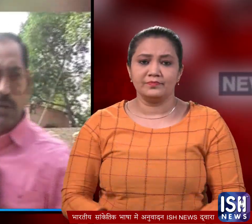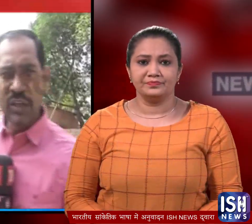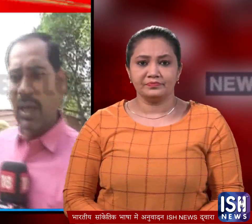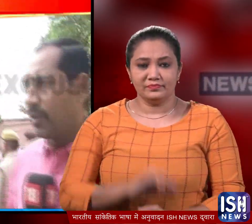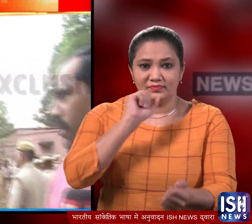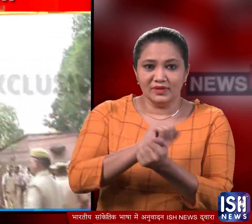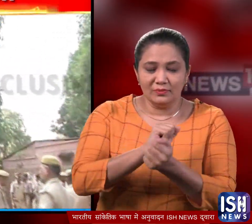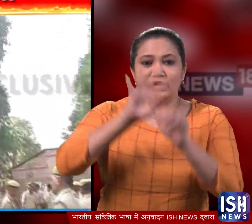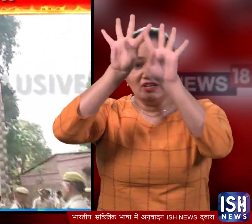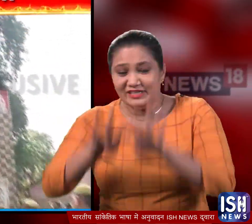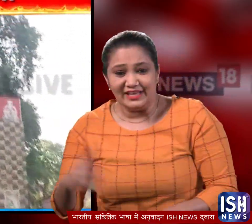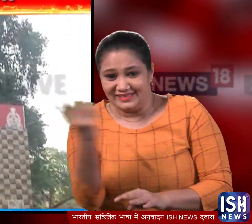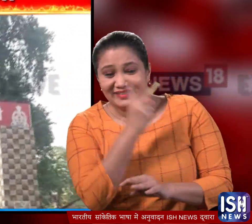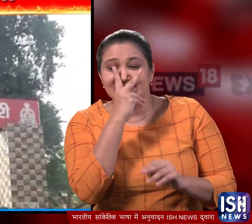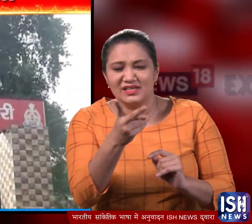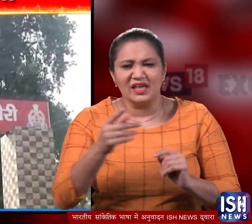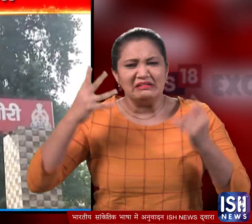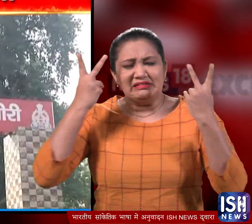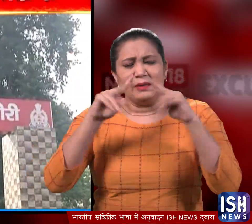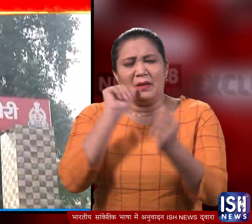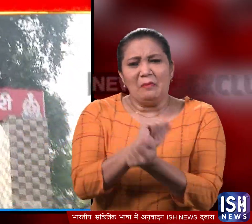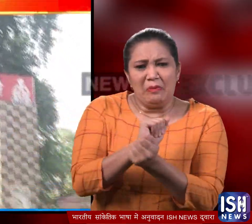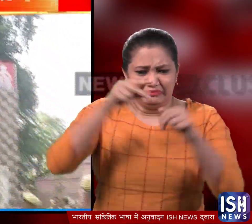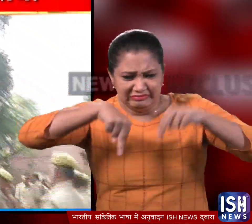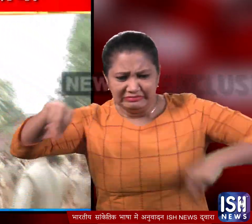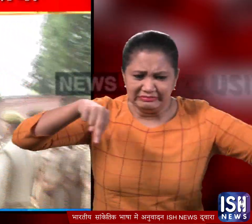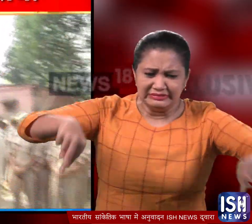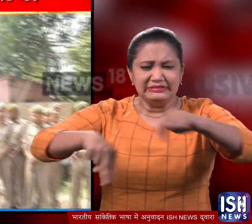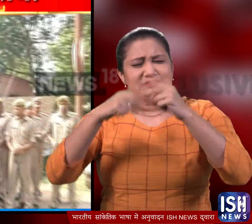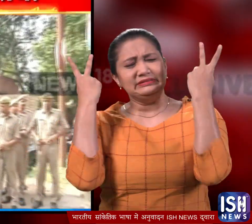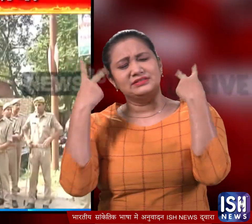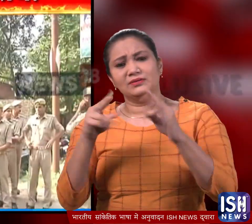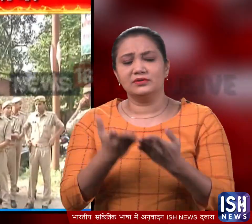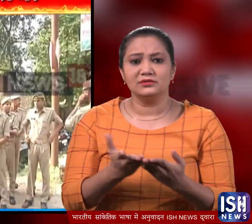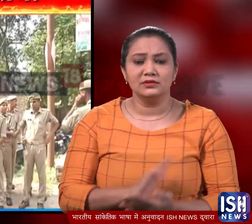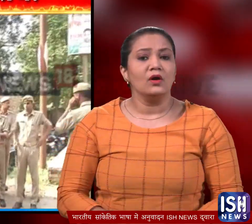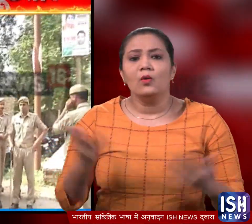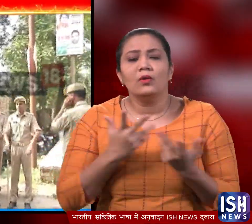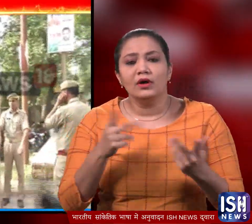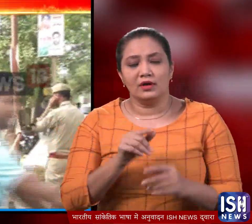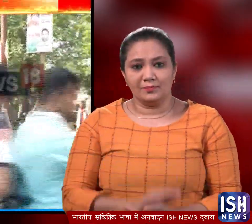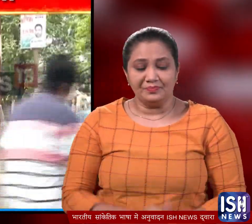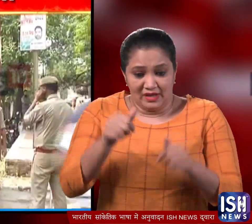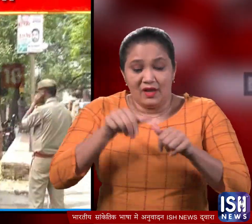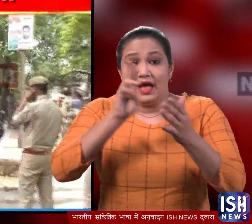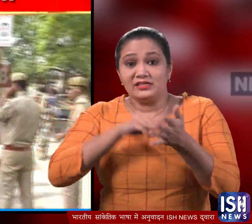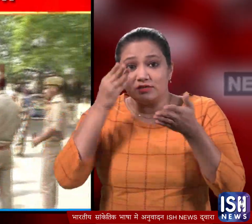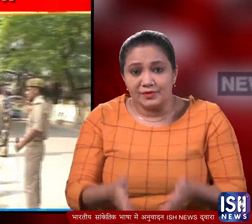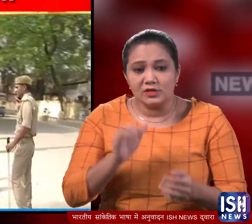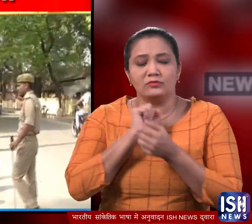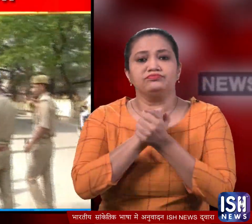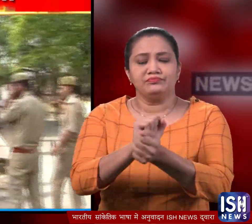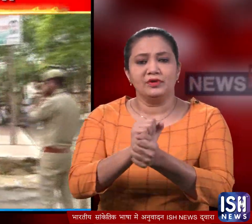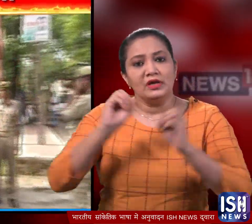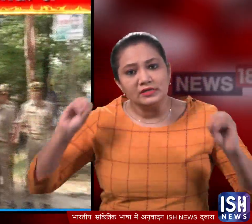पुलिस लाइन और जेल आमने सामने, आप देख सकते हैं कि भारी संख्या में पुलिस फोर्स यहाँ पर तैनात है और इसलिए तैनात है कि आज आशीष मिश्रा की